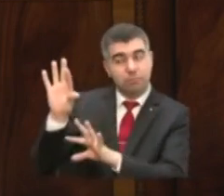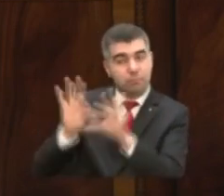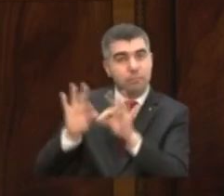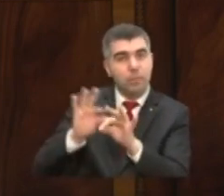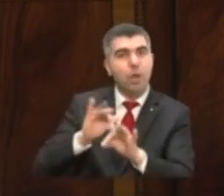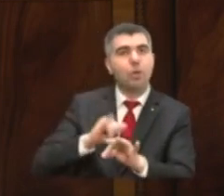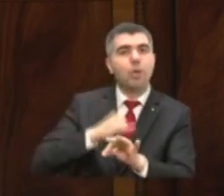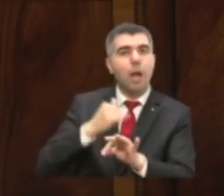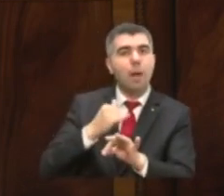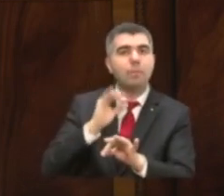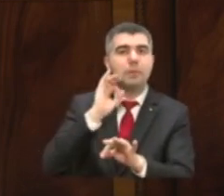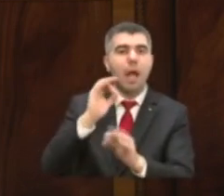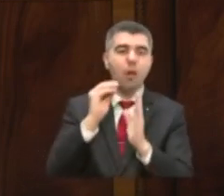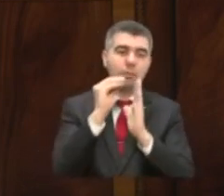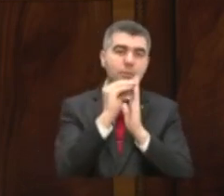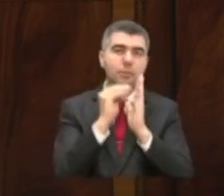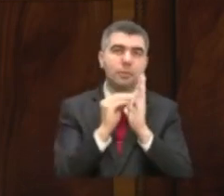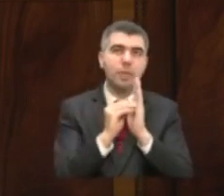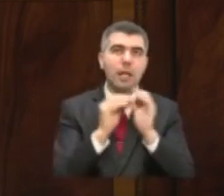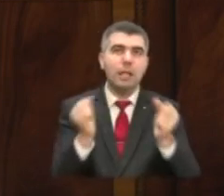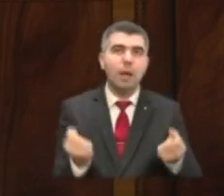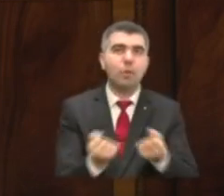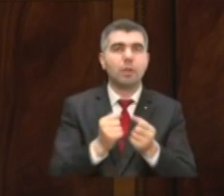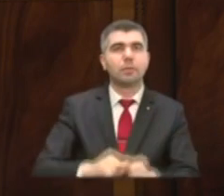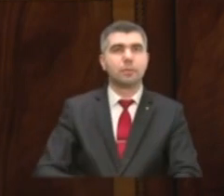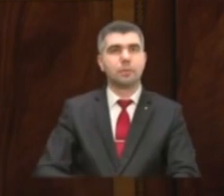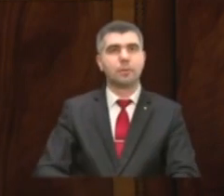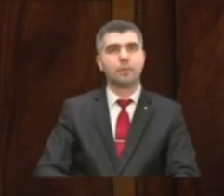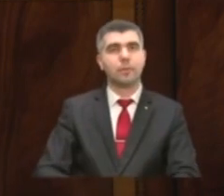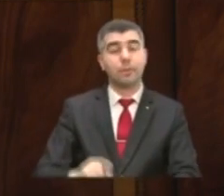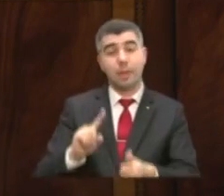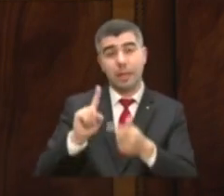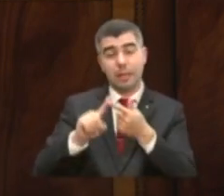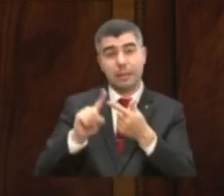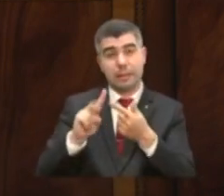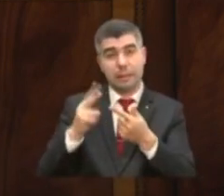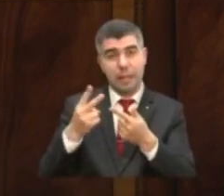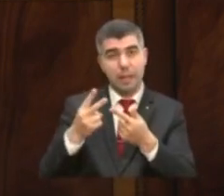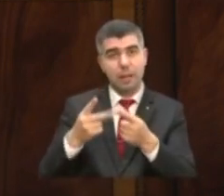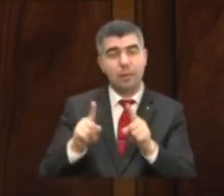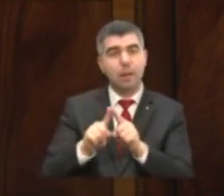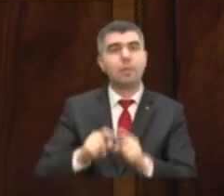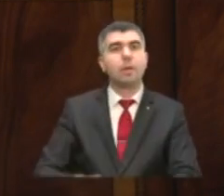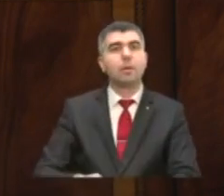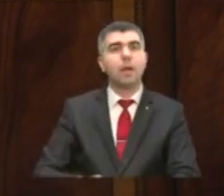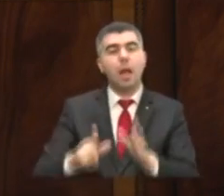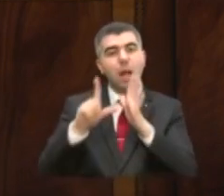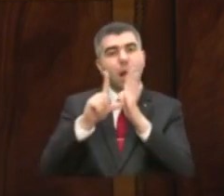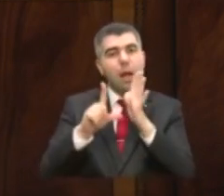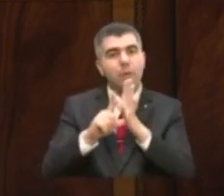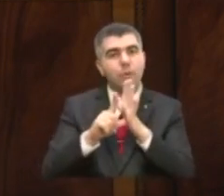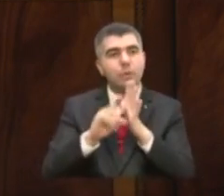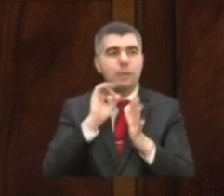محور هذا النموذج التنموي. ثانيا سيد الرئيس، كنقترح عليكم التفكير في تبني قانون إطار